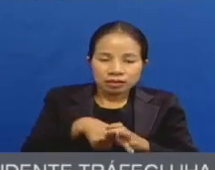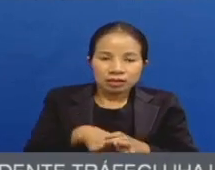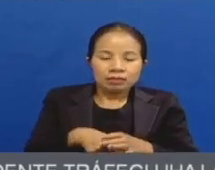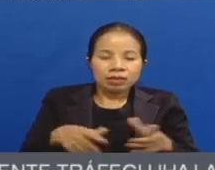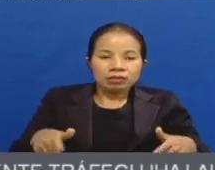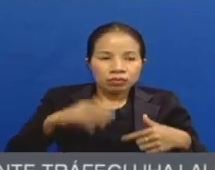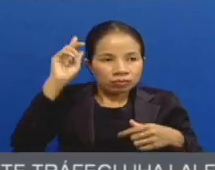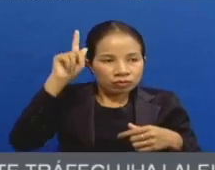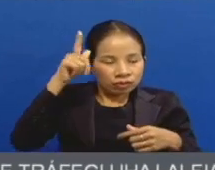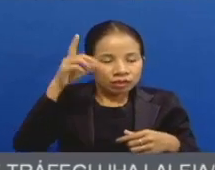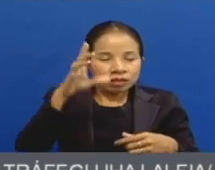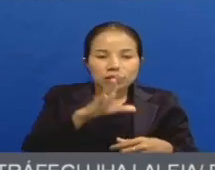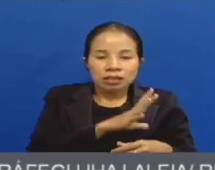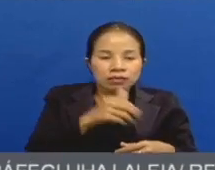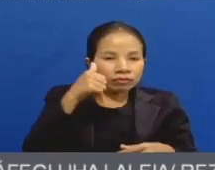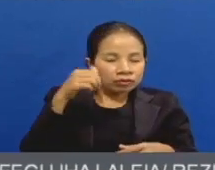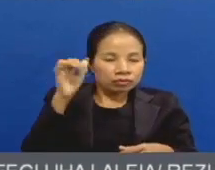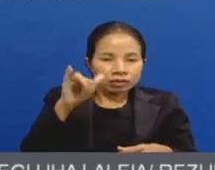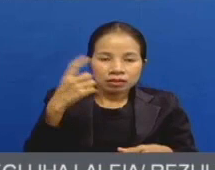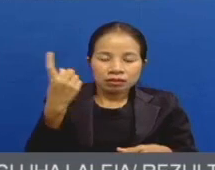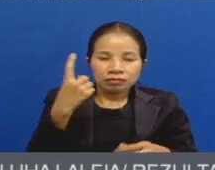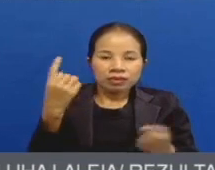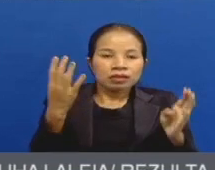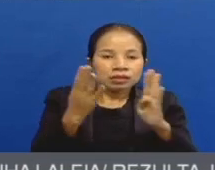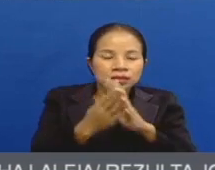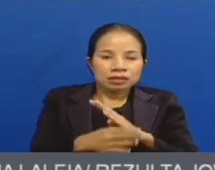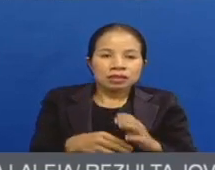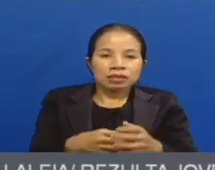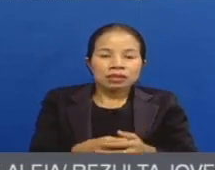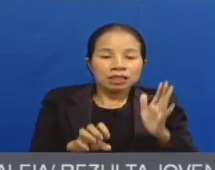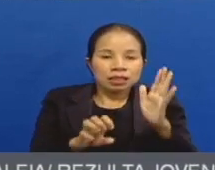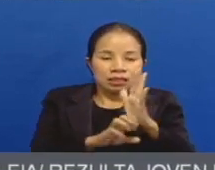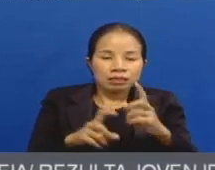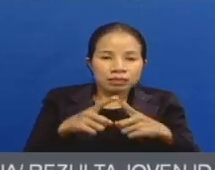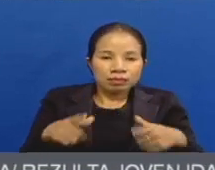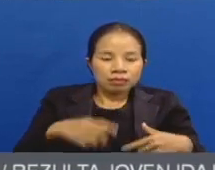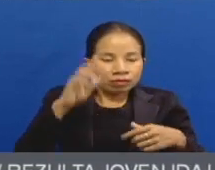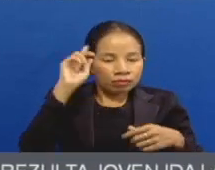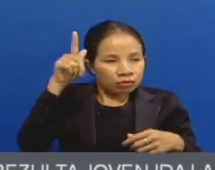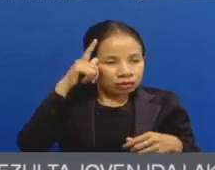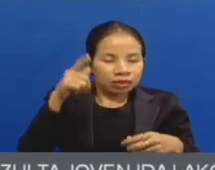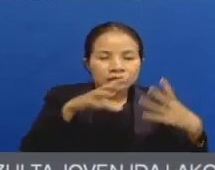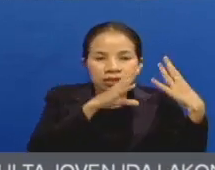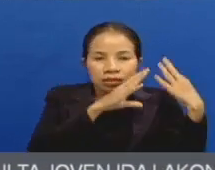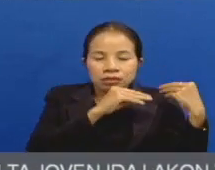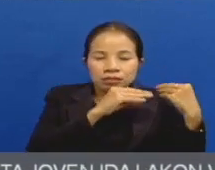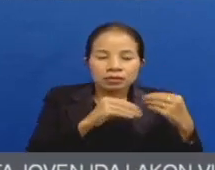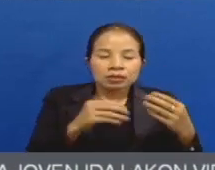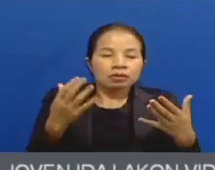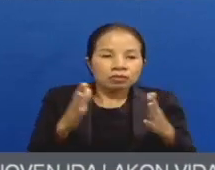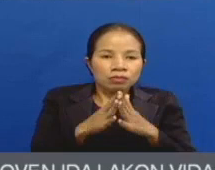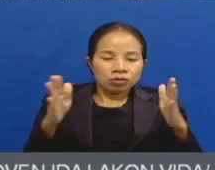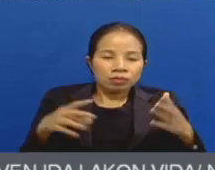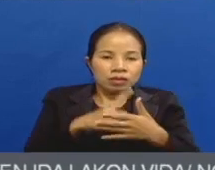vida politika. Spera katak veto sila na fatin saya mata dalan ba iya vida politika na mus inspirasi pot ba iya itu